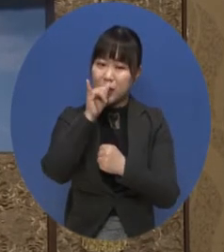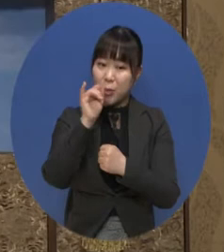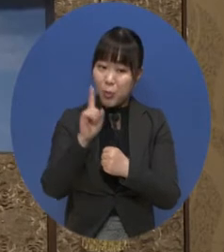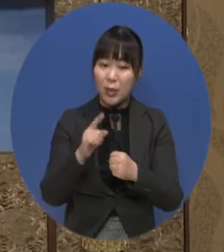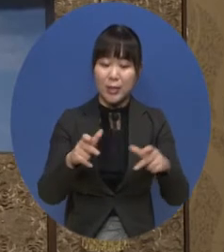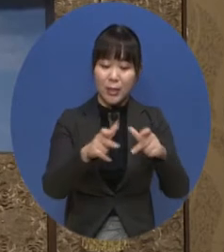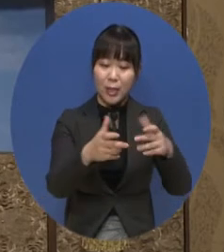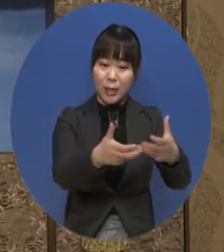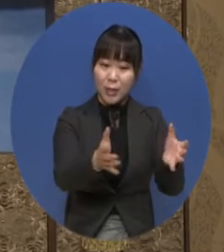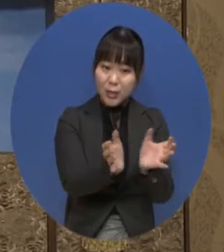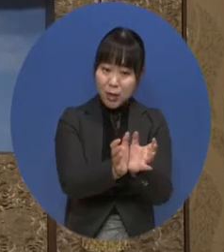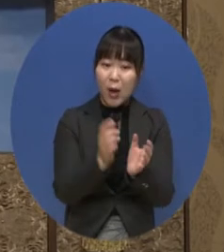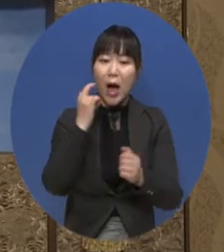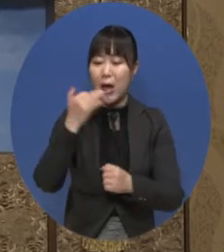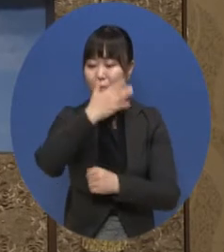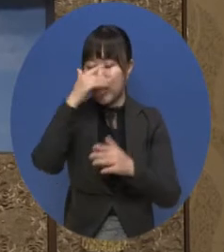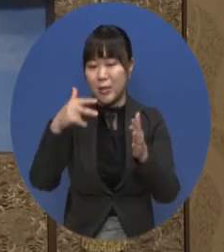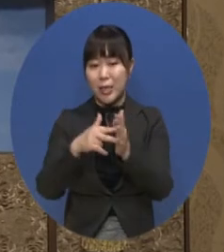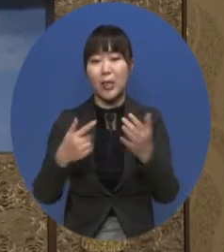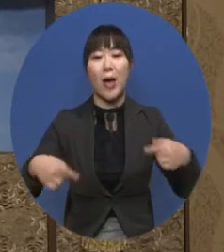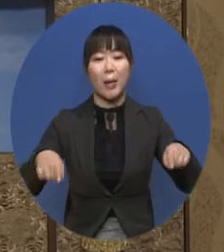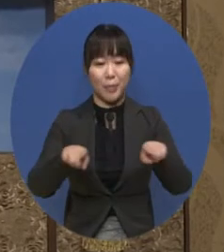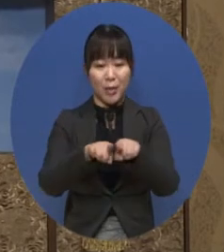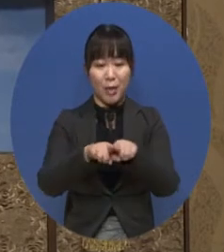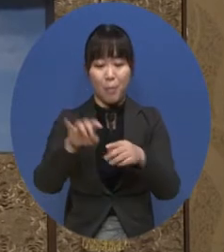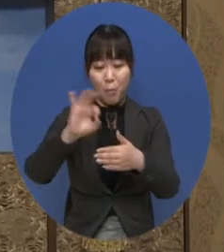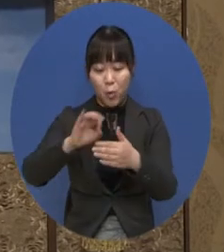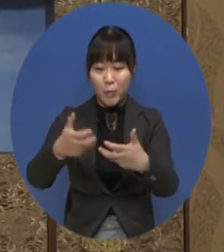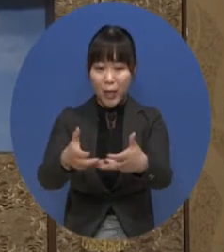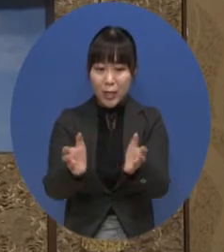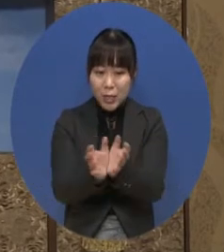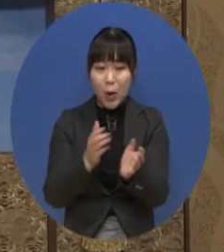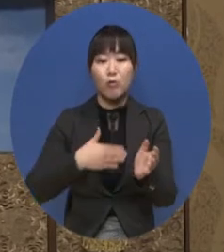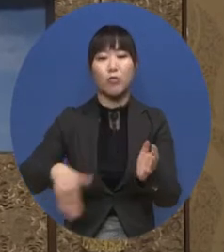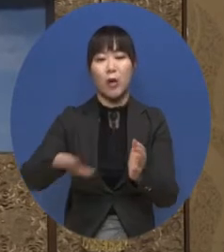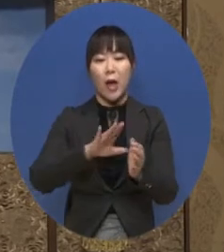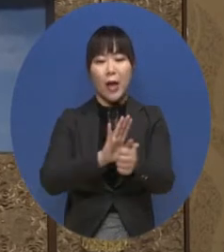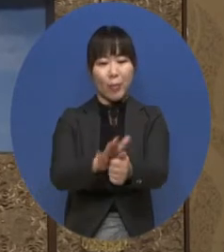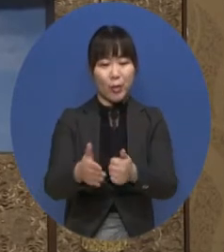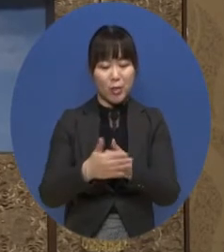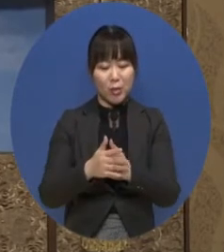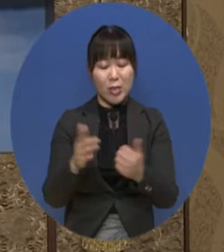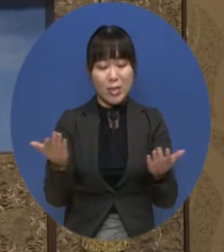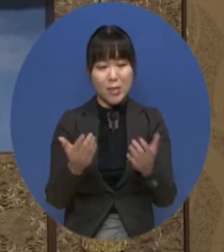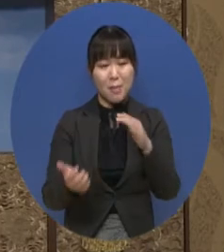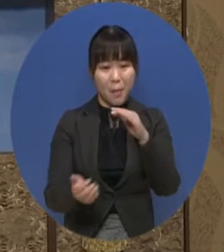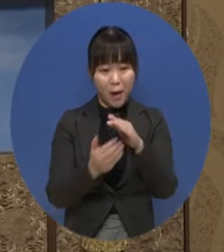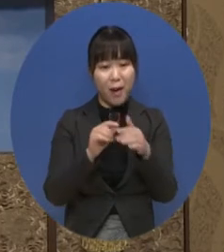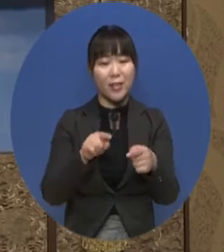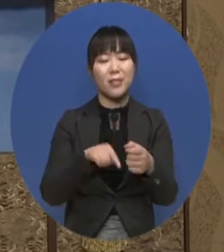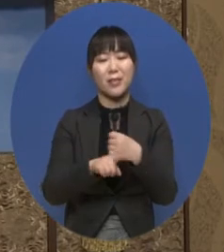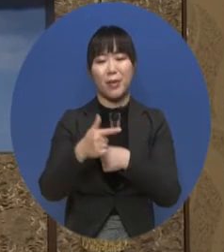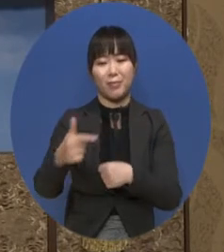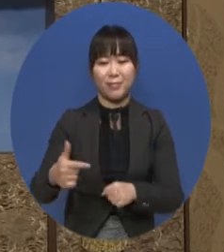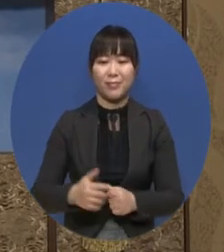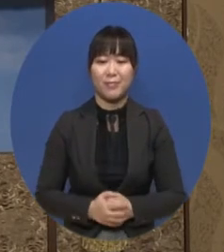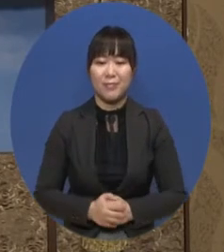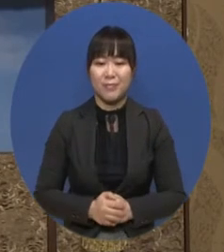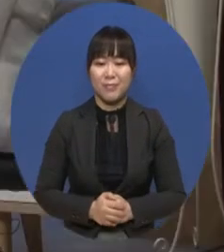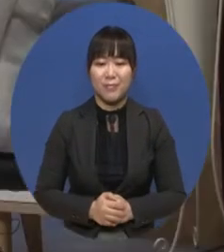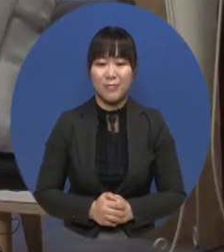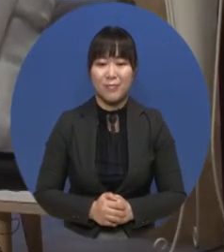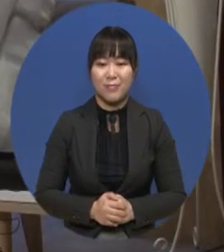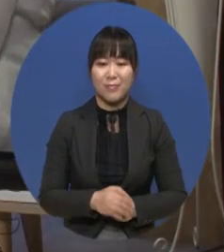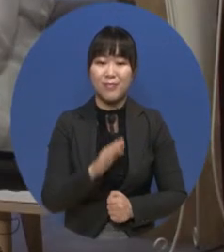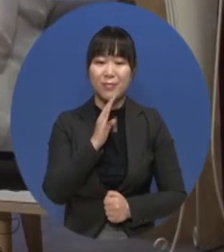그렇게 장애인 단체와 아름다운 재단 같이 이제 모금 단체와 저희가 같이 협력을 해서 일을 했다는 것도 또 의미가 있는 것 같아요.